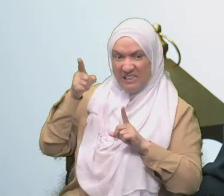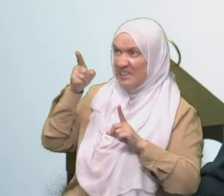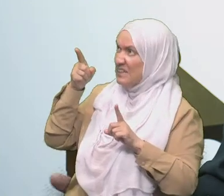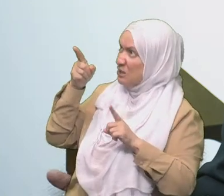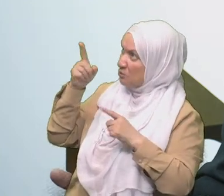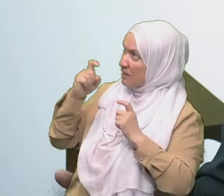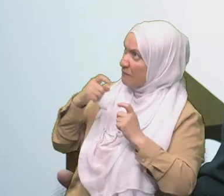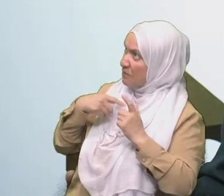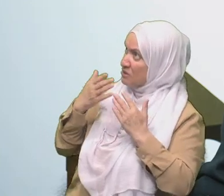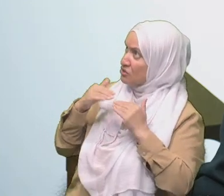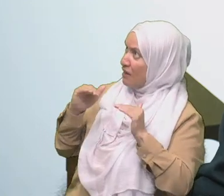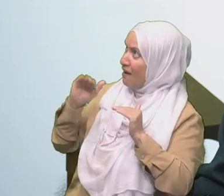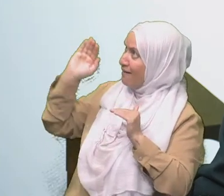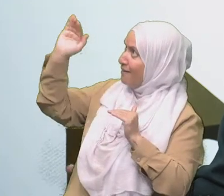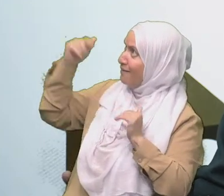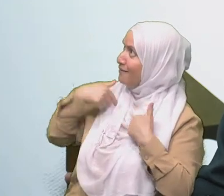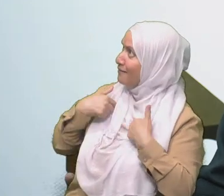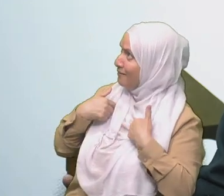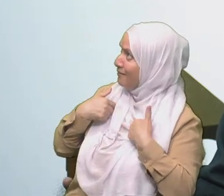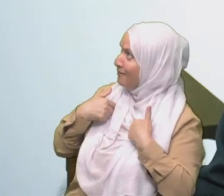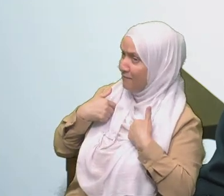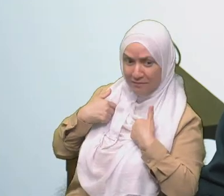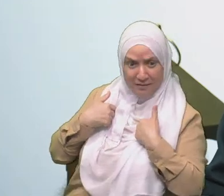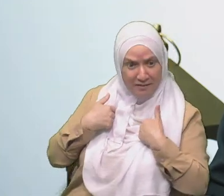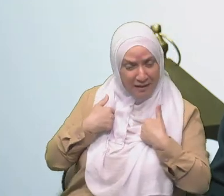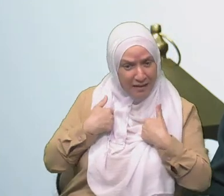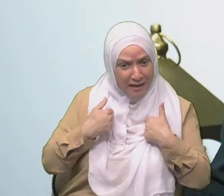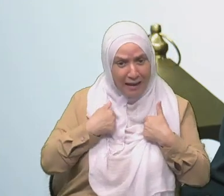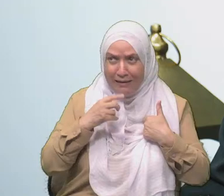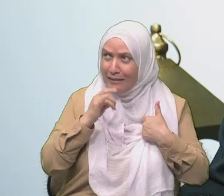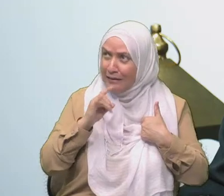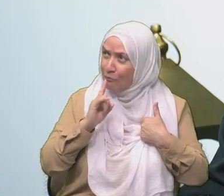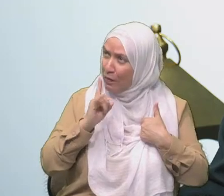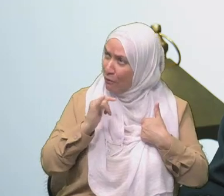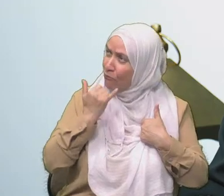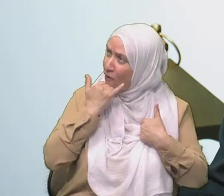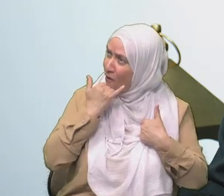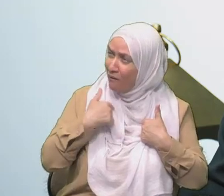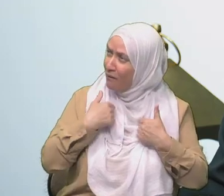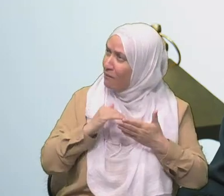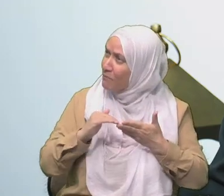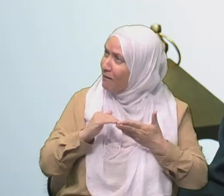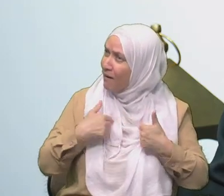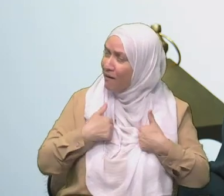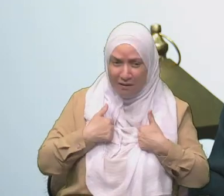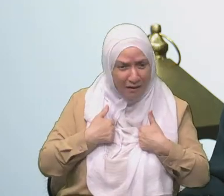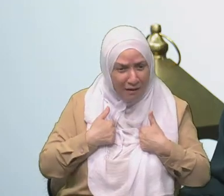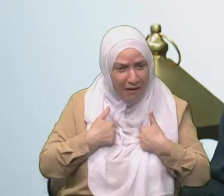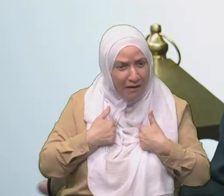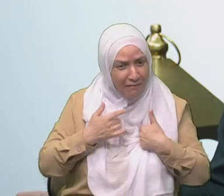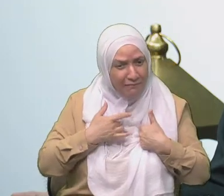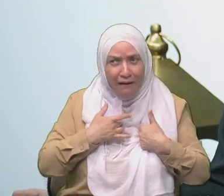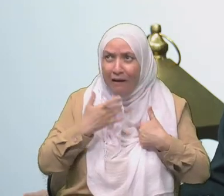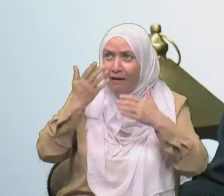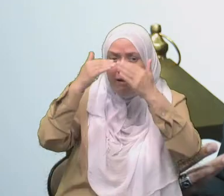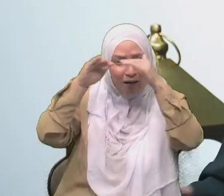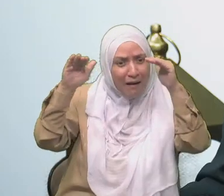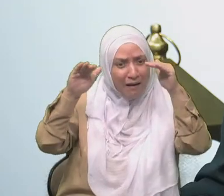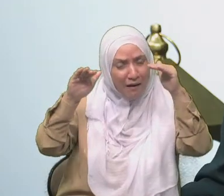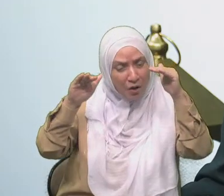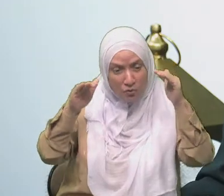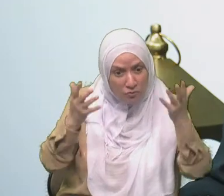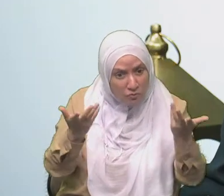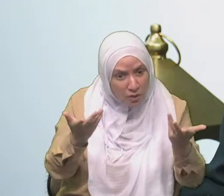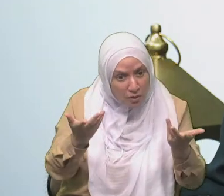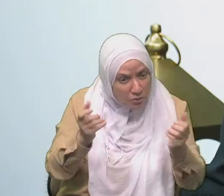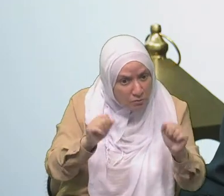now I'm going to get kicked out. This is it. And you can imagine that shaytan, الَّذِي أَبْلَسَ, the one who despaired from the